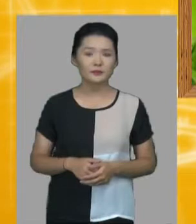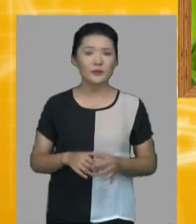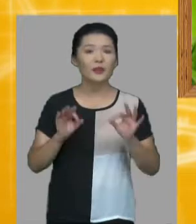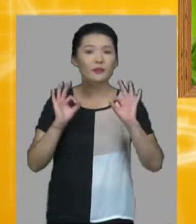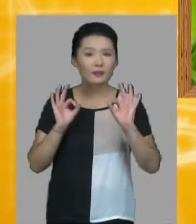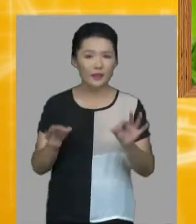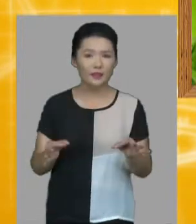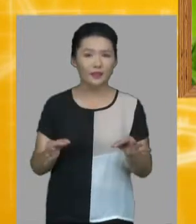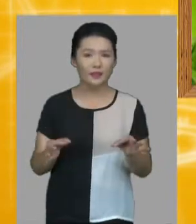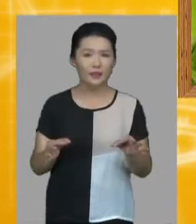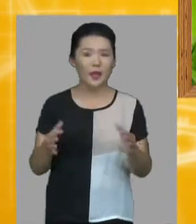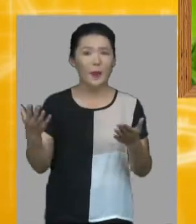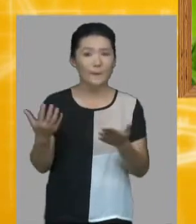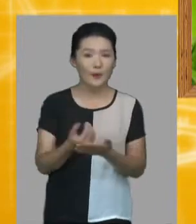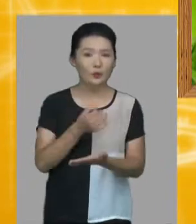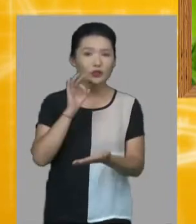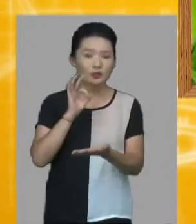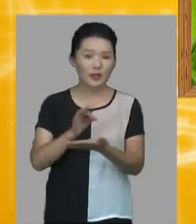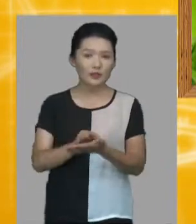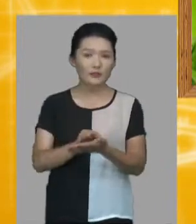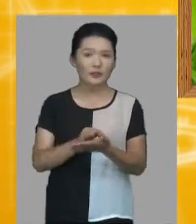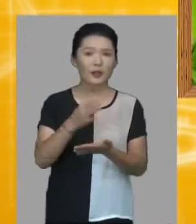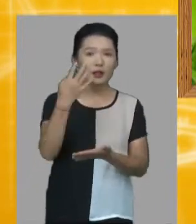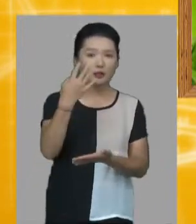8. Верно, получили ответ